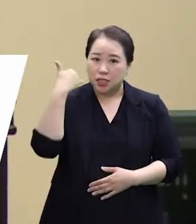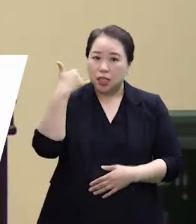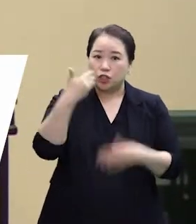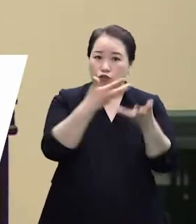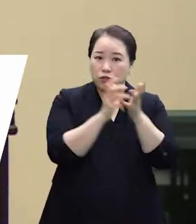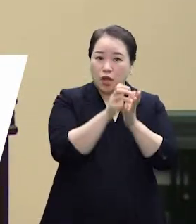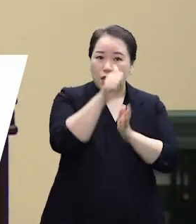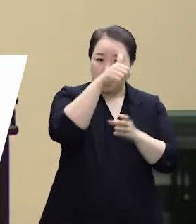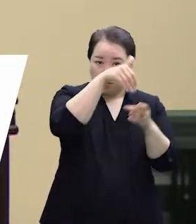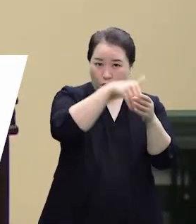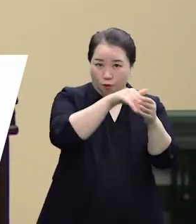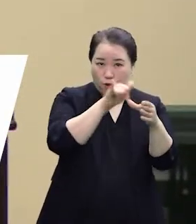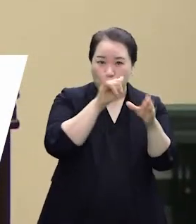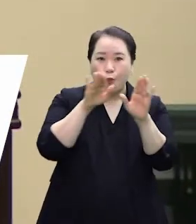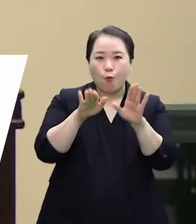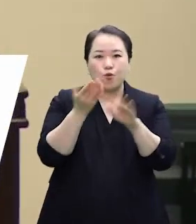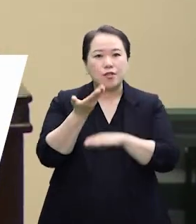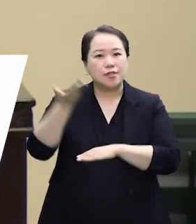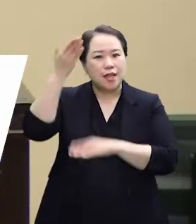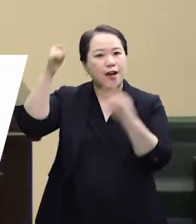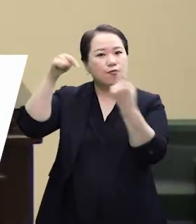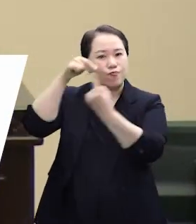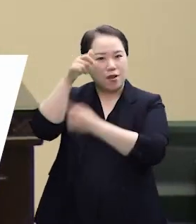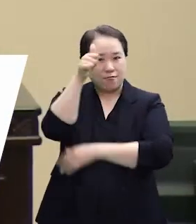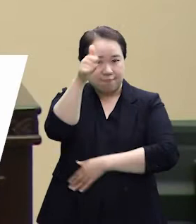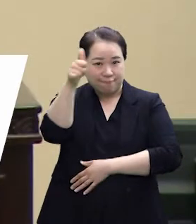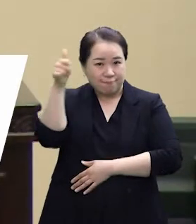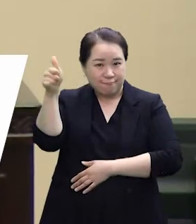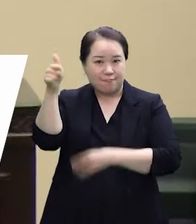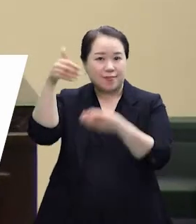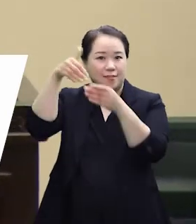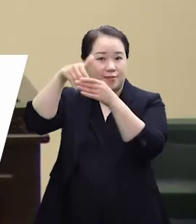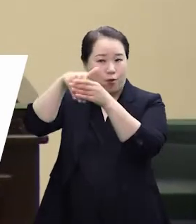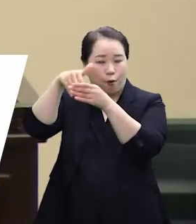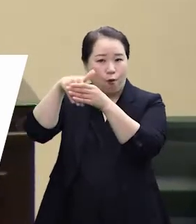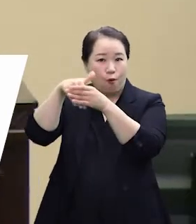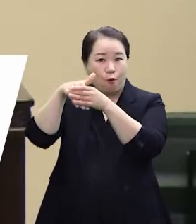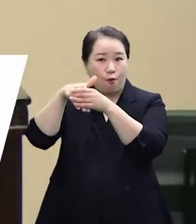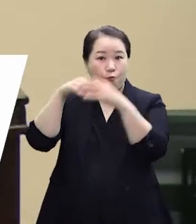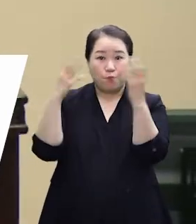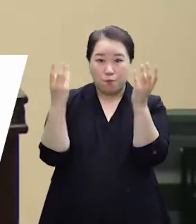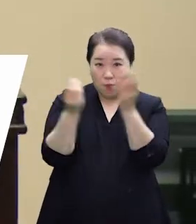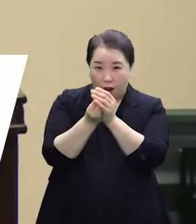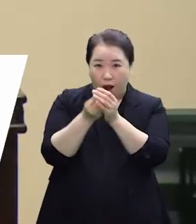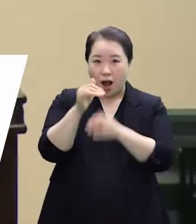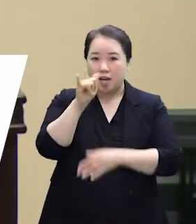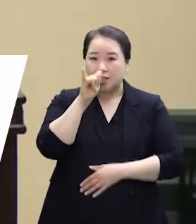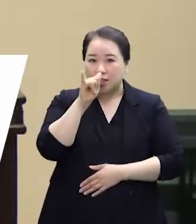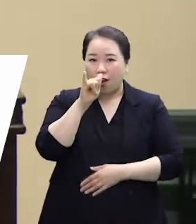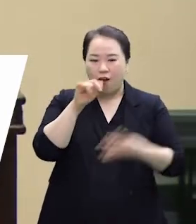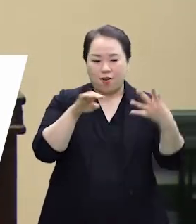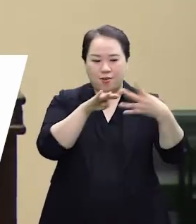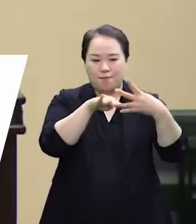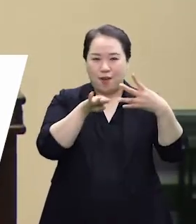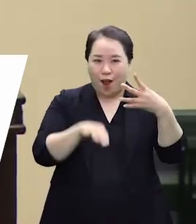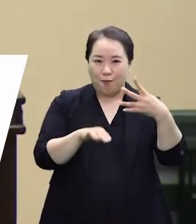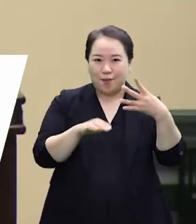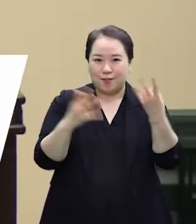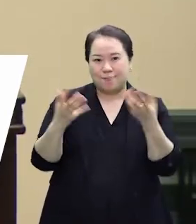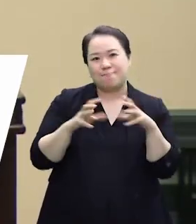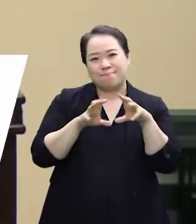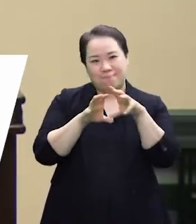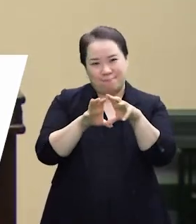의장단 선거에 이어 오늘 상임위원 선임 및 상임위원장 선출이 완료되면 후반기